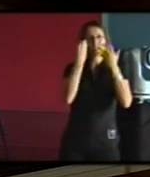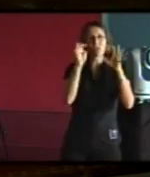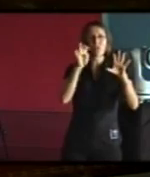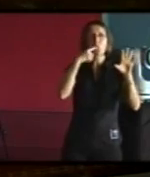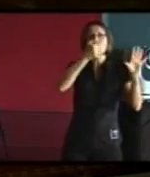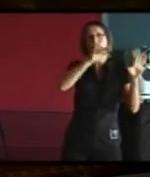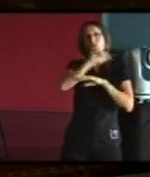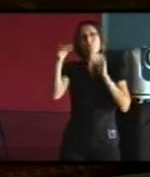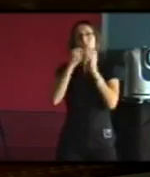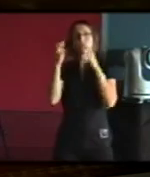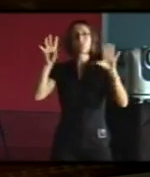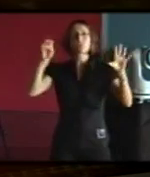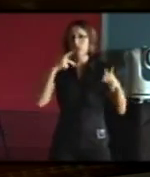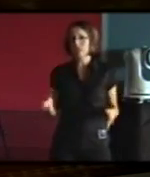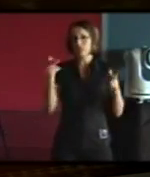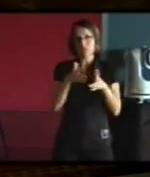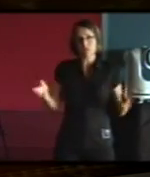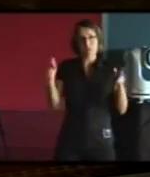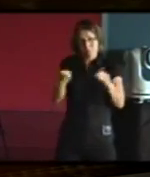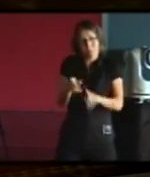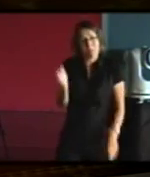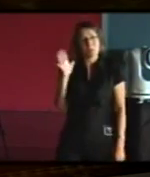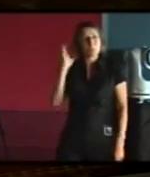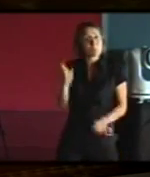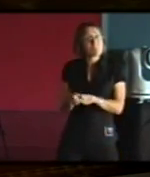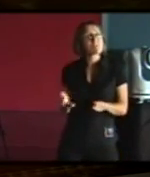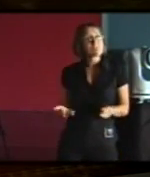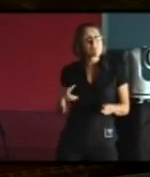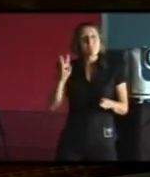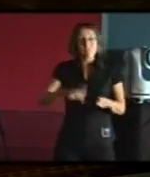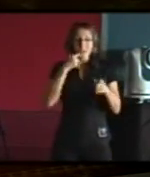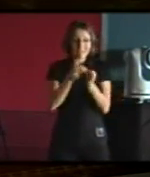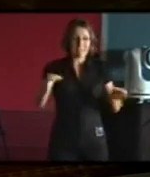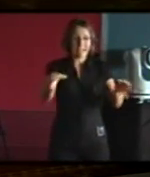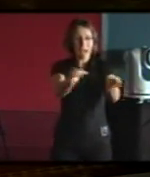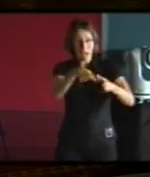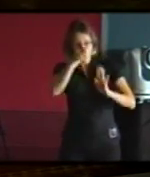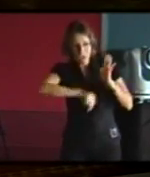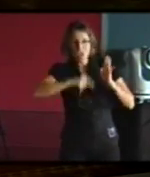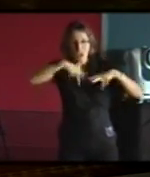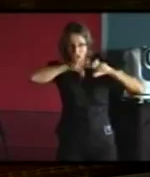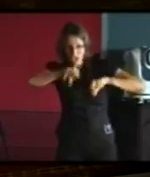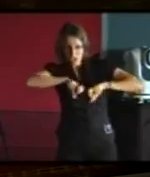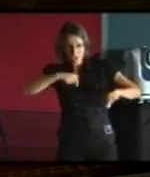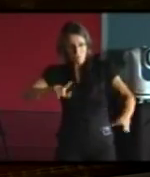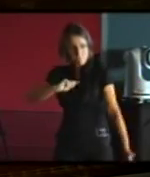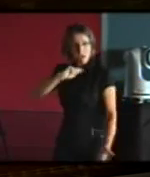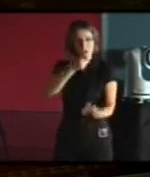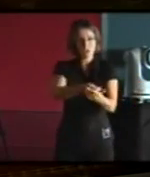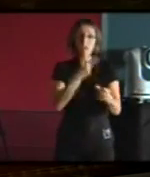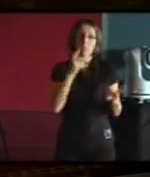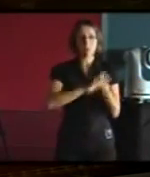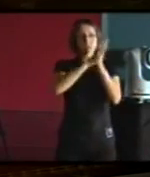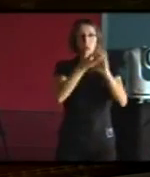90. Donc c'est toujours cette course du côté des nouveaux pour aller chercher du terrain pas cher pour pouvoir être le plus